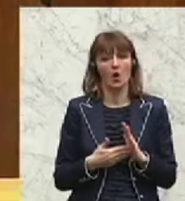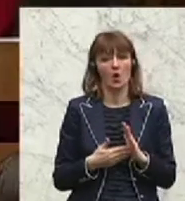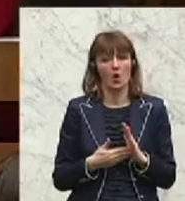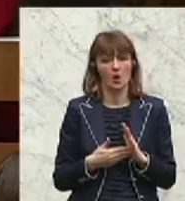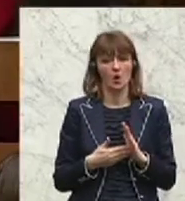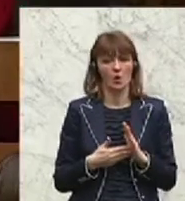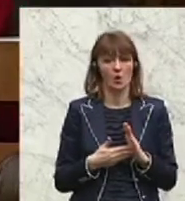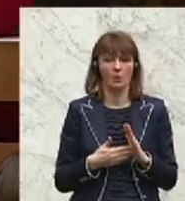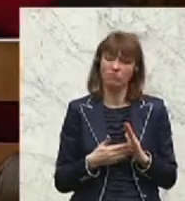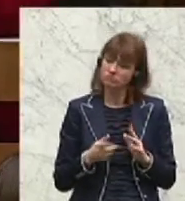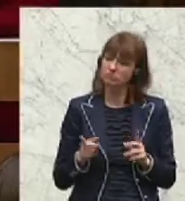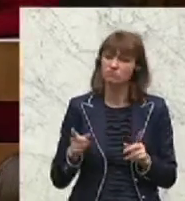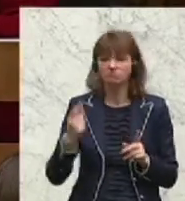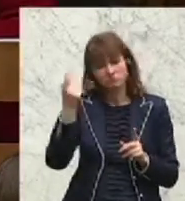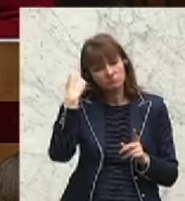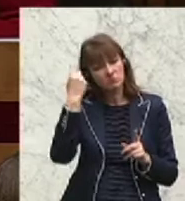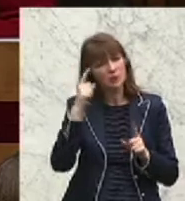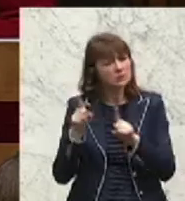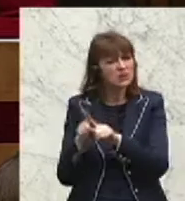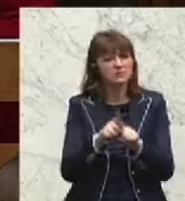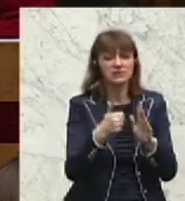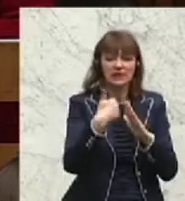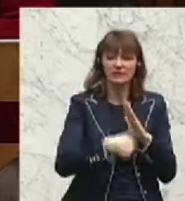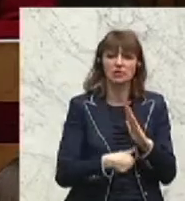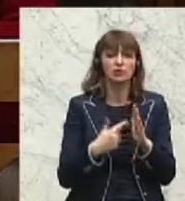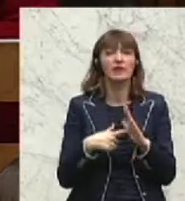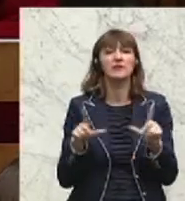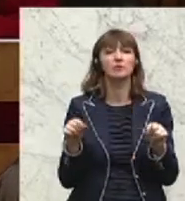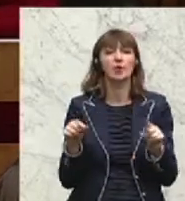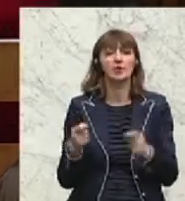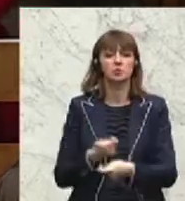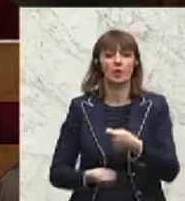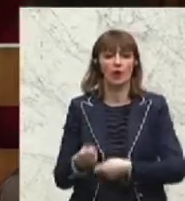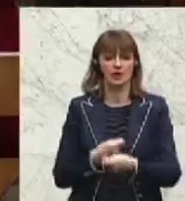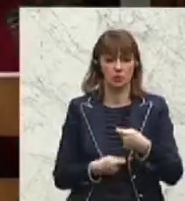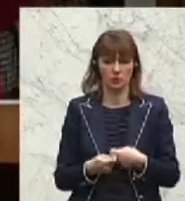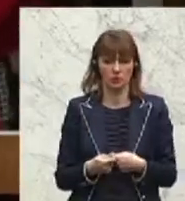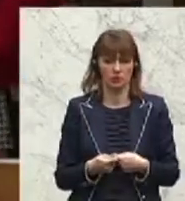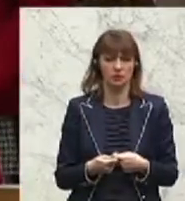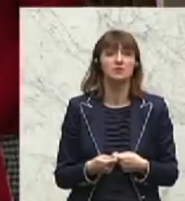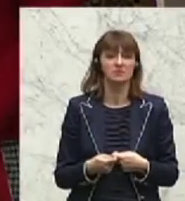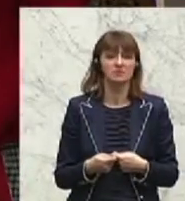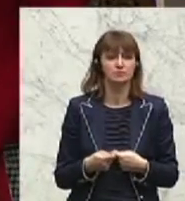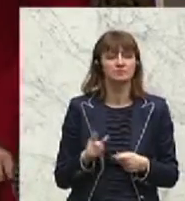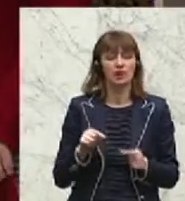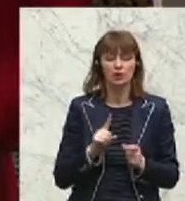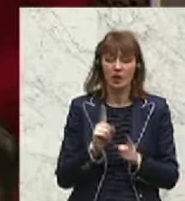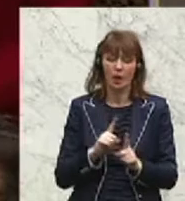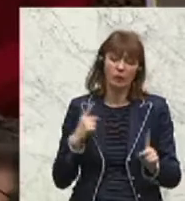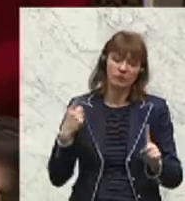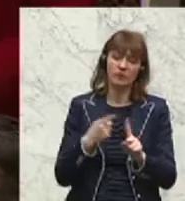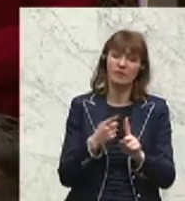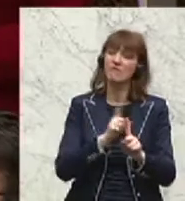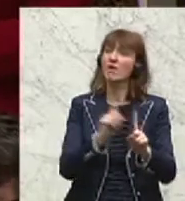eine einheitliche Definition von Spekulation, sonst ist ja das meiste nichts. Wir brauchen das unmittelbare Verbot für die ärgsten Blödheiten,